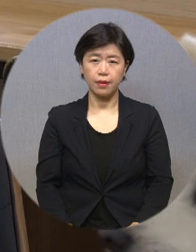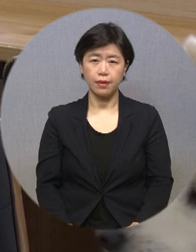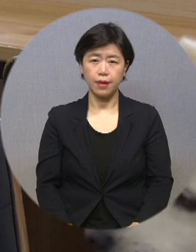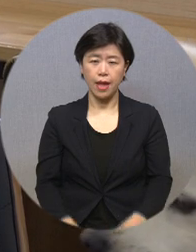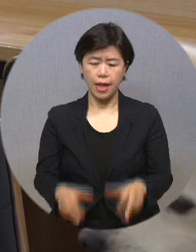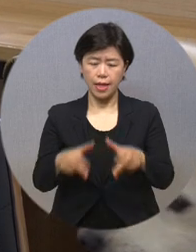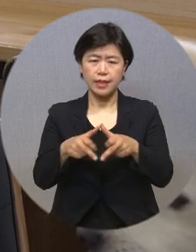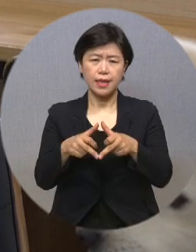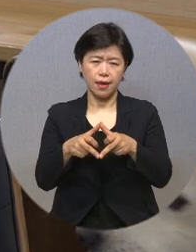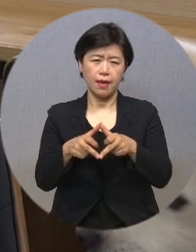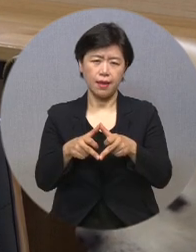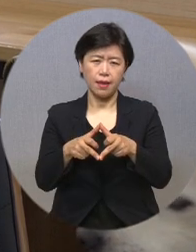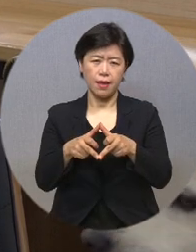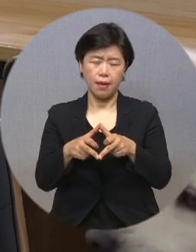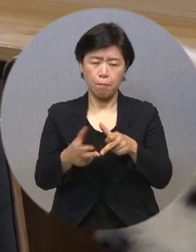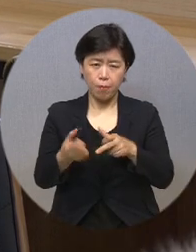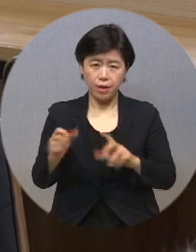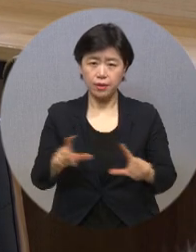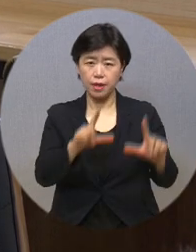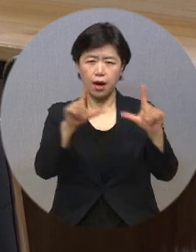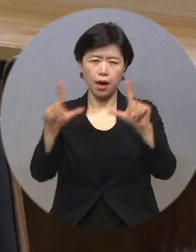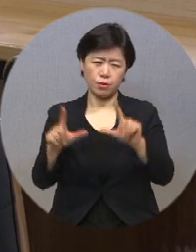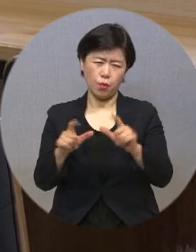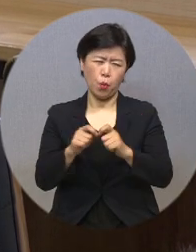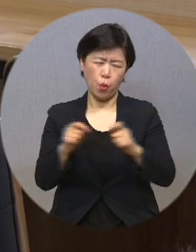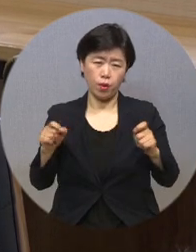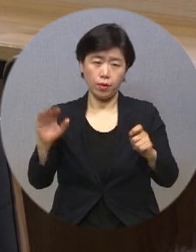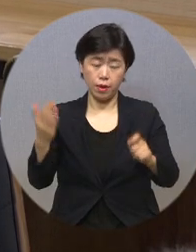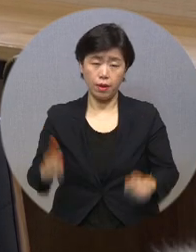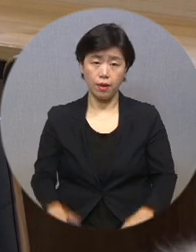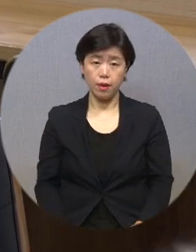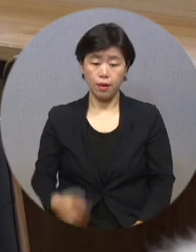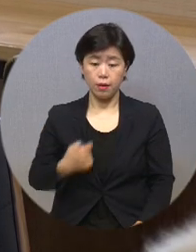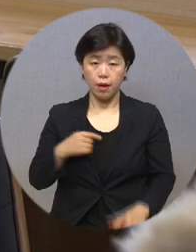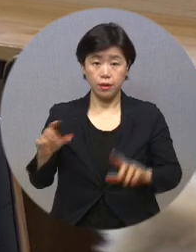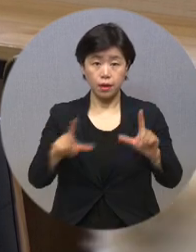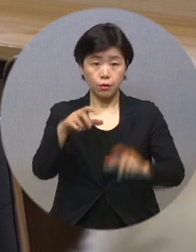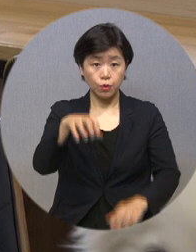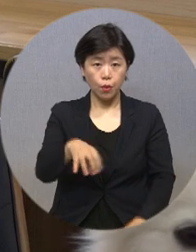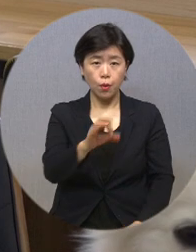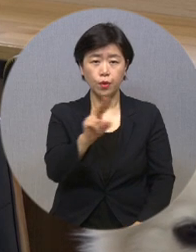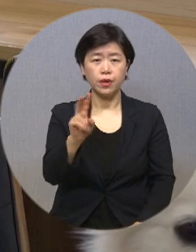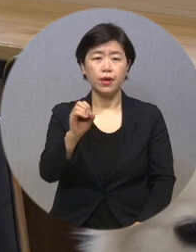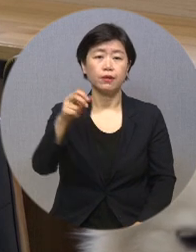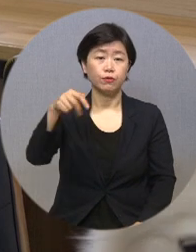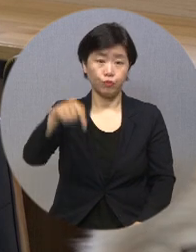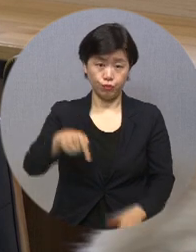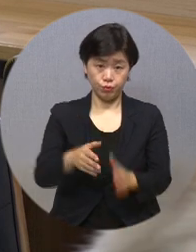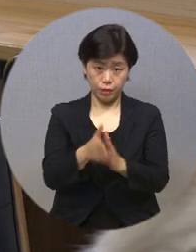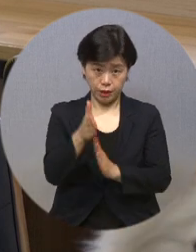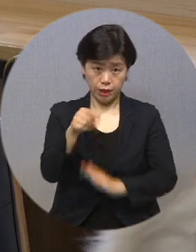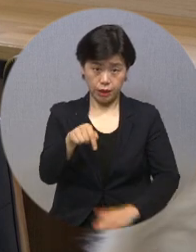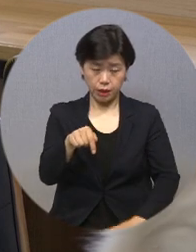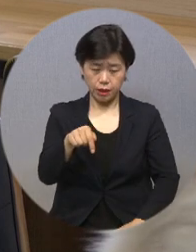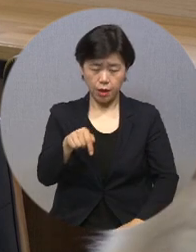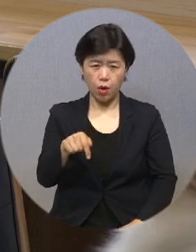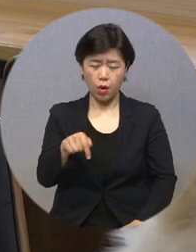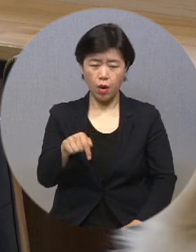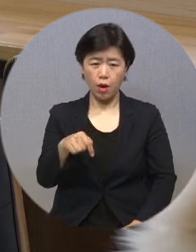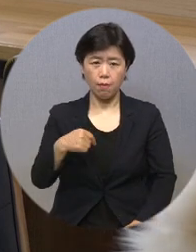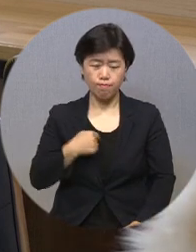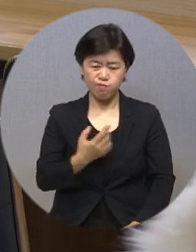장애가 된 지 꽤 오래 됐는데 양주시에는 교통이 굉장히 많이 불편합니다. 자가가 차가 없으면 다닐